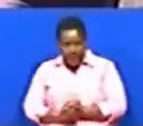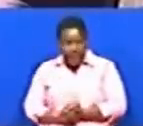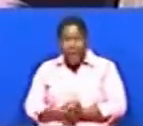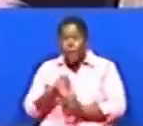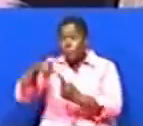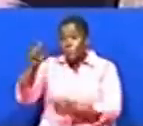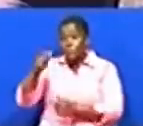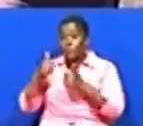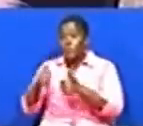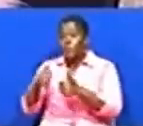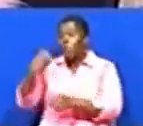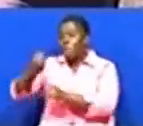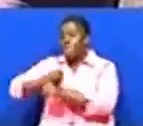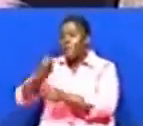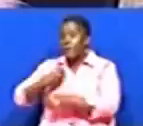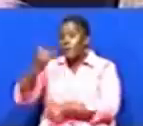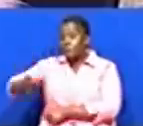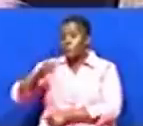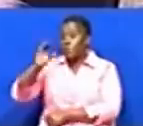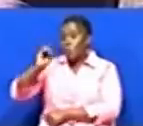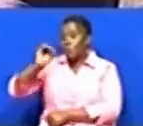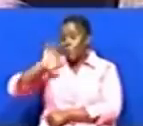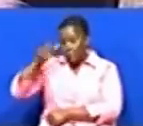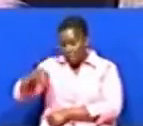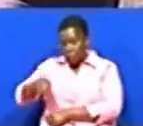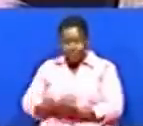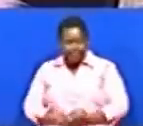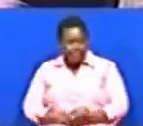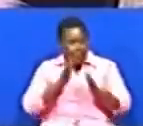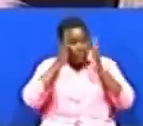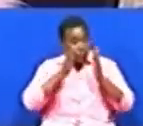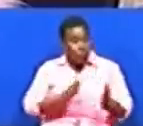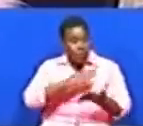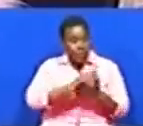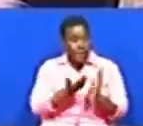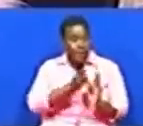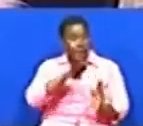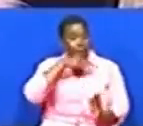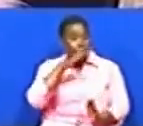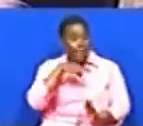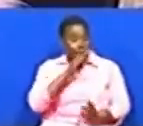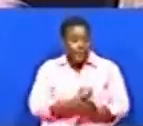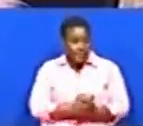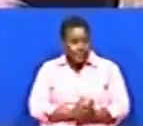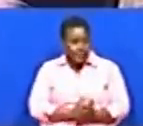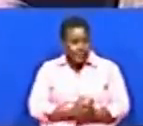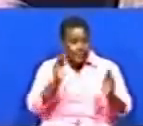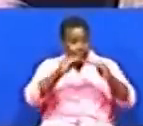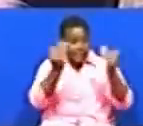kufanyika Oktoba mwaka huu. Akizungumza na waandishi wa habari hapa Dar es Salaam, mkuu wa idara ya habari